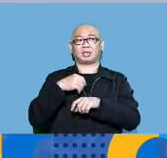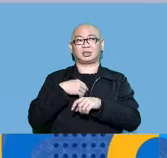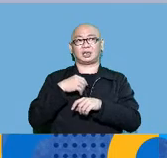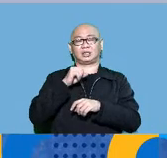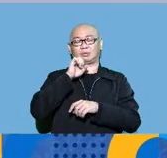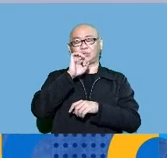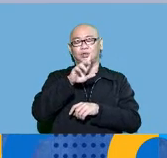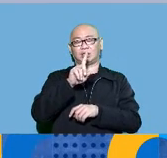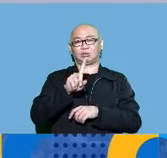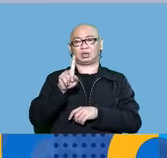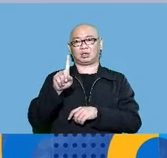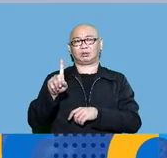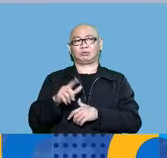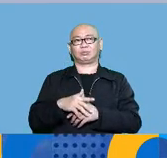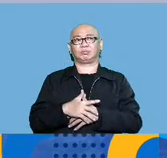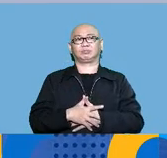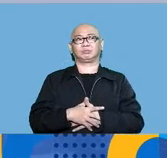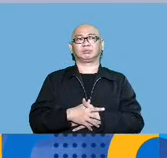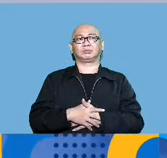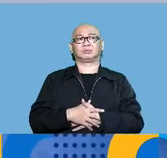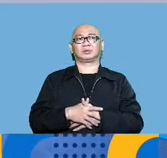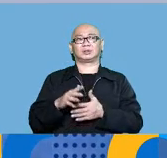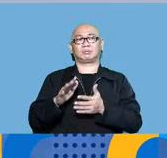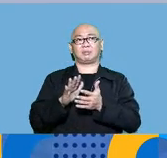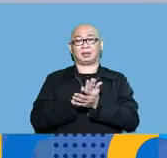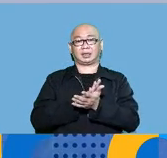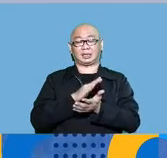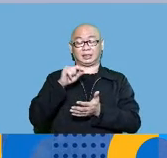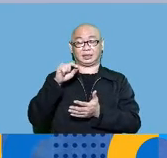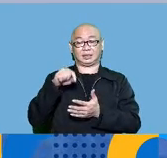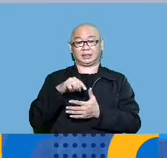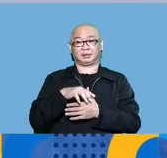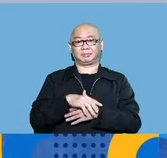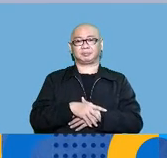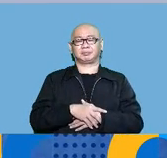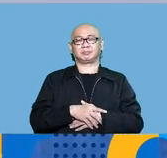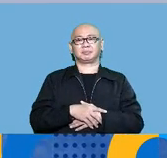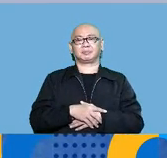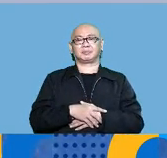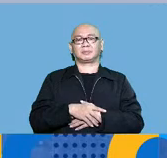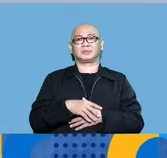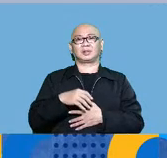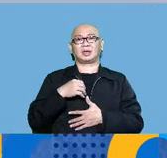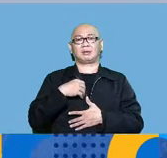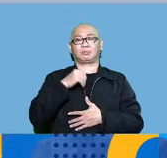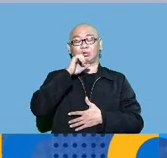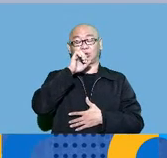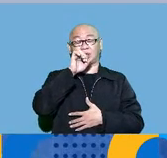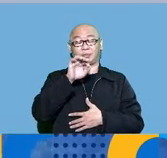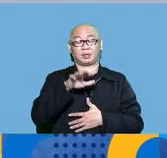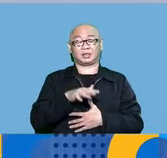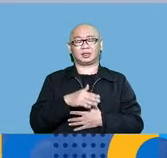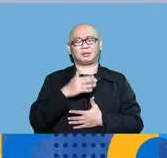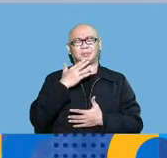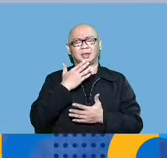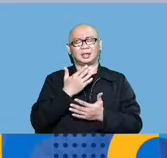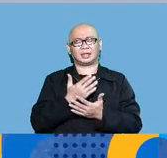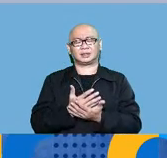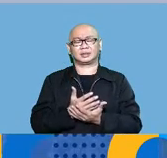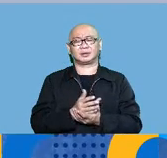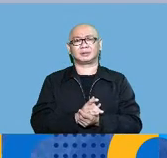dapat saya sebut satu persatu pada kesempatan ini, Saya juga mengucapkan terima